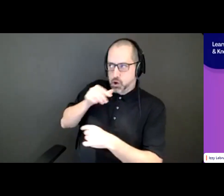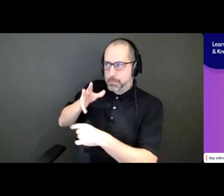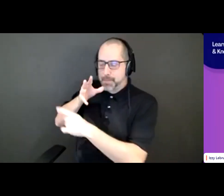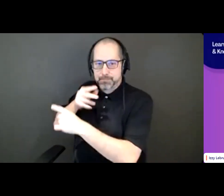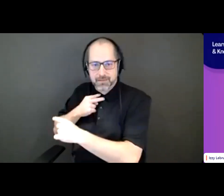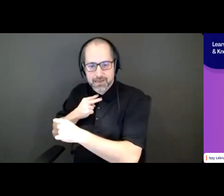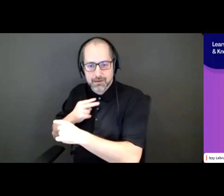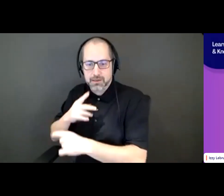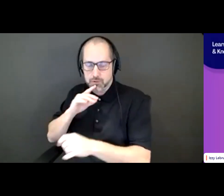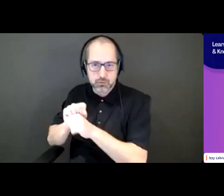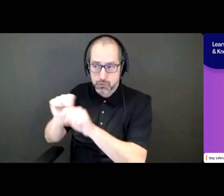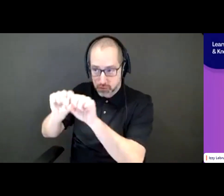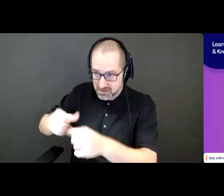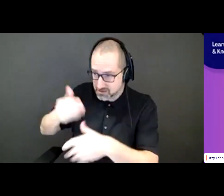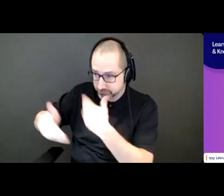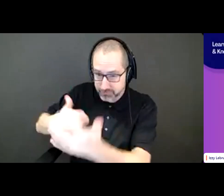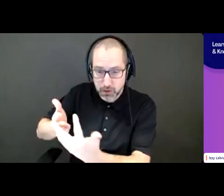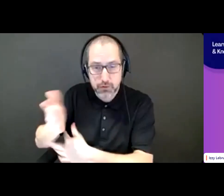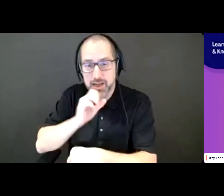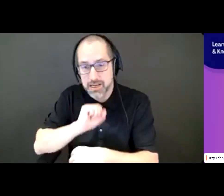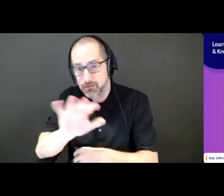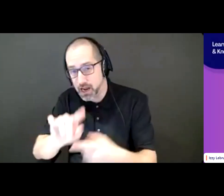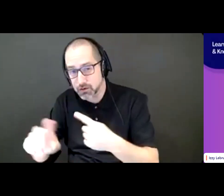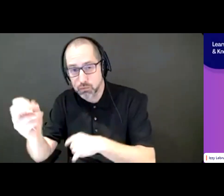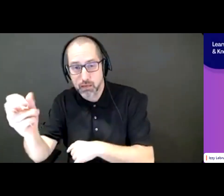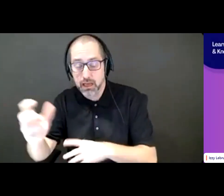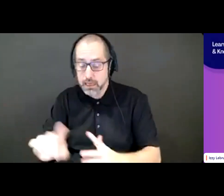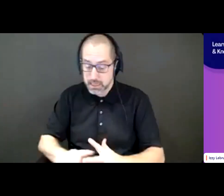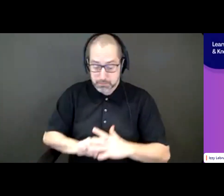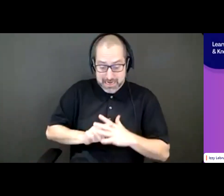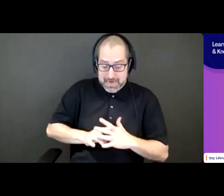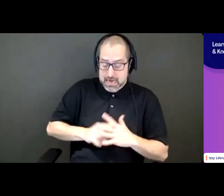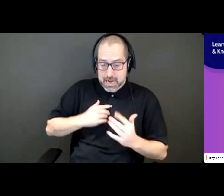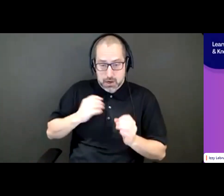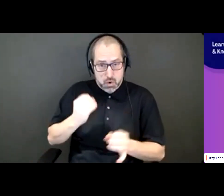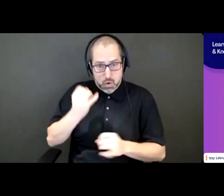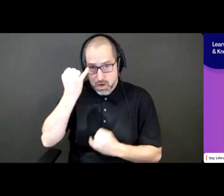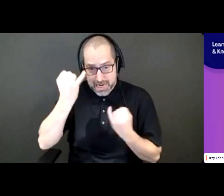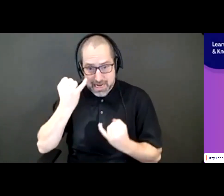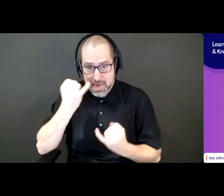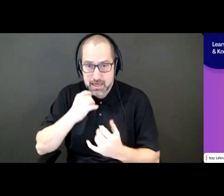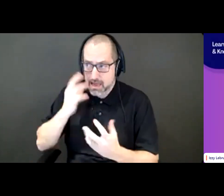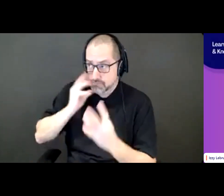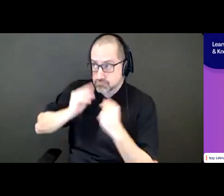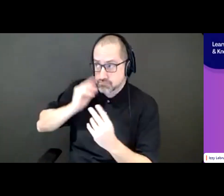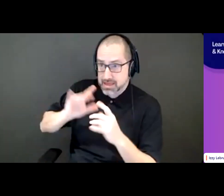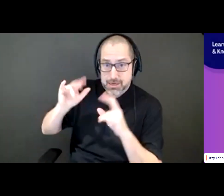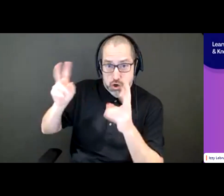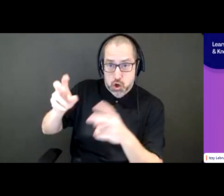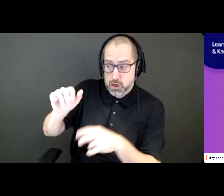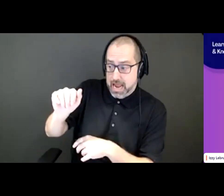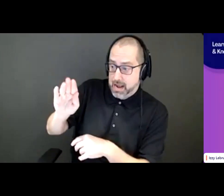j'ai passé des années dans le système entre les années de 5 à 12 ans au début j'avais aucune idée de ce qui était